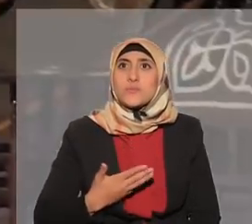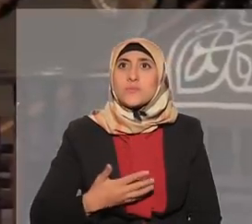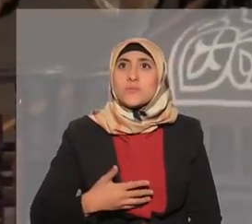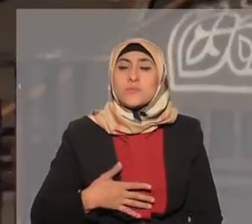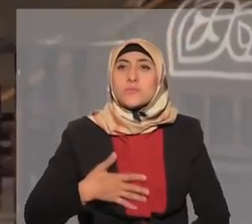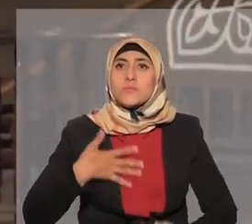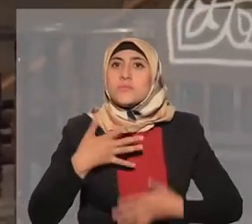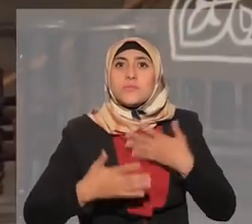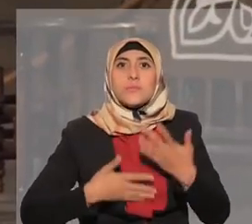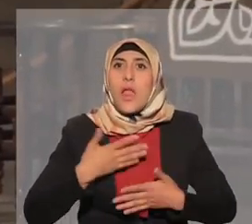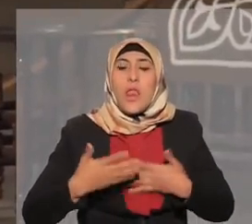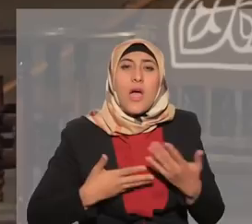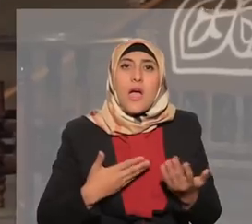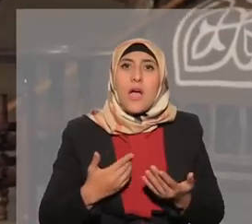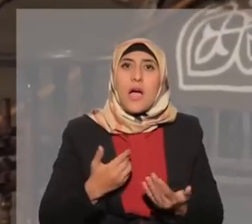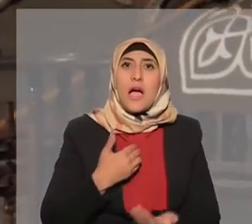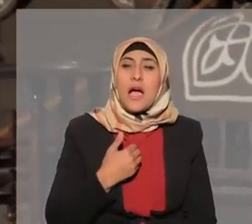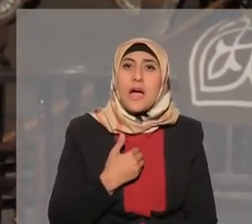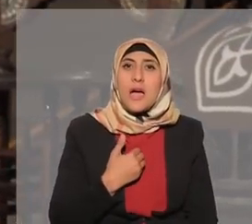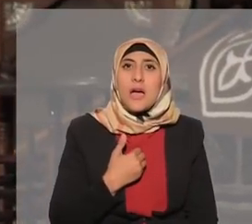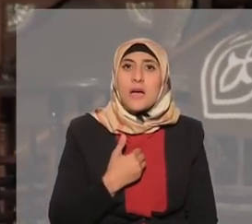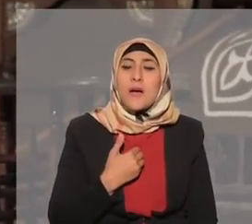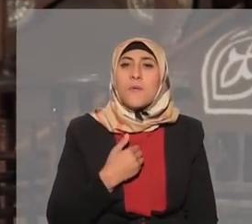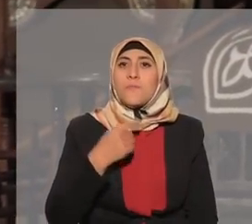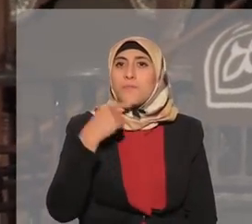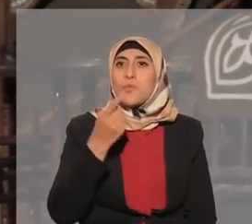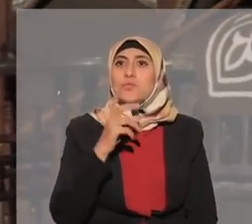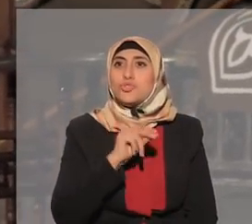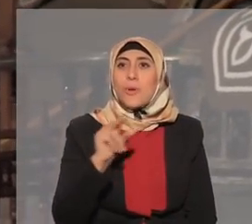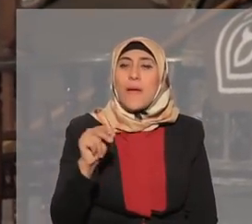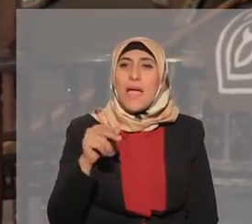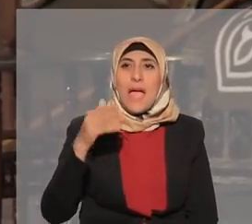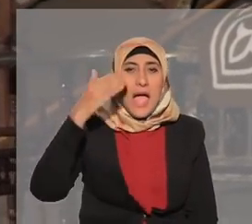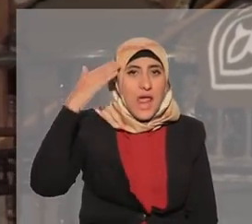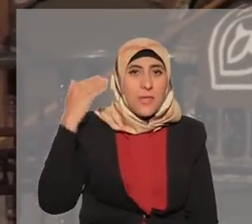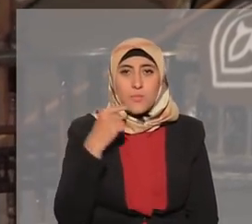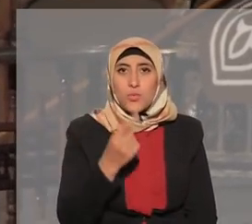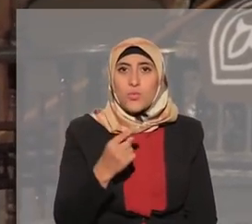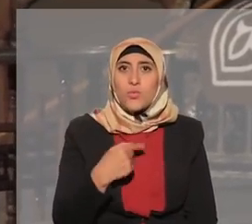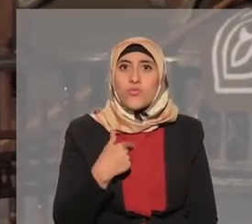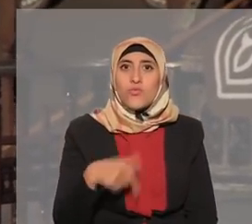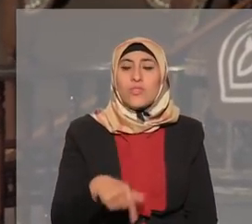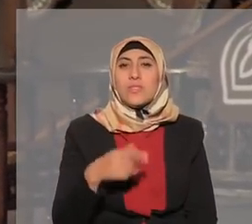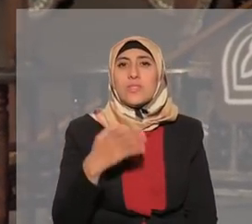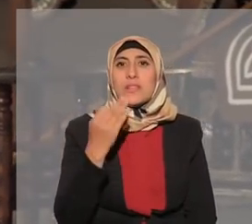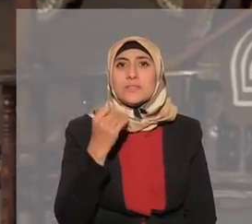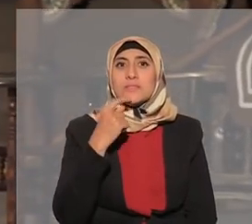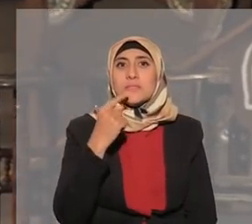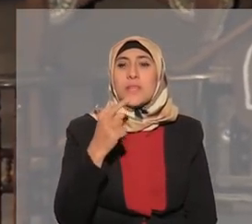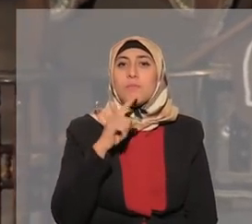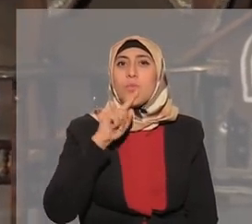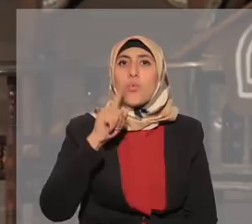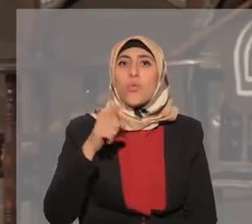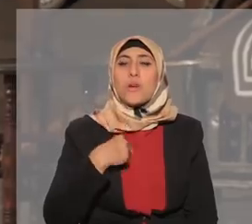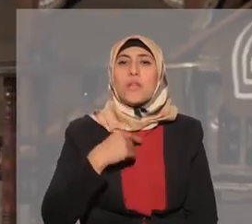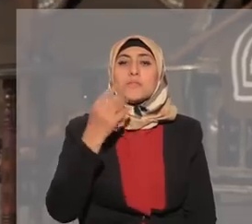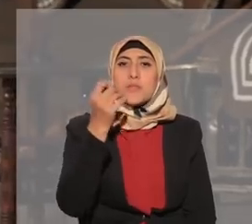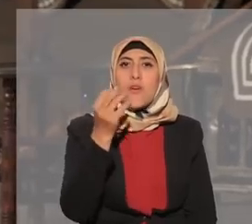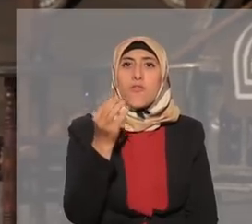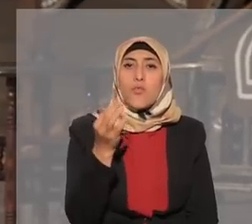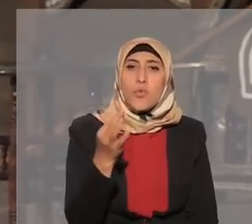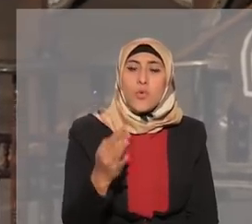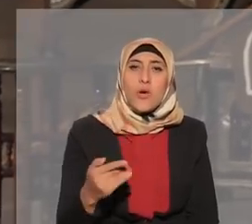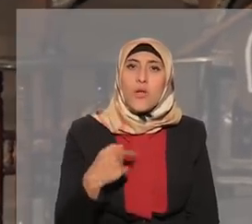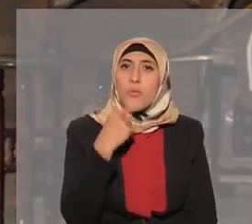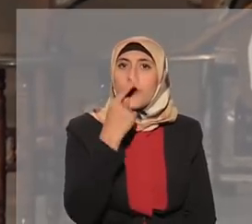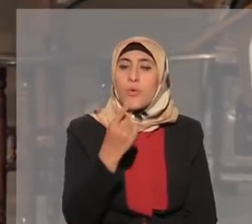كما يذكرون عن العارف بالله الذي قال لي 30 سنة وأنا استغفر الله من قولي الحمد لله. كيف تستغفر الله